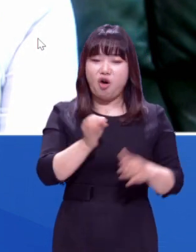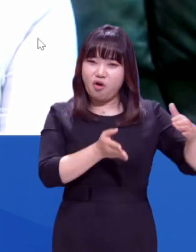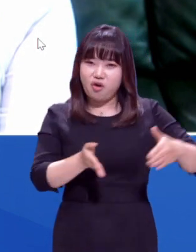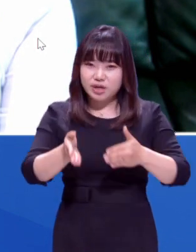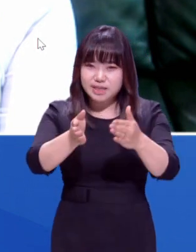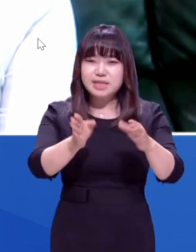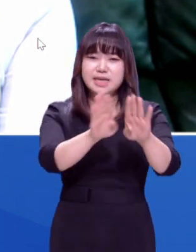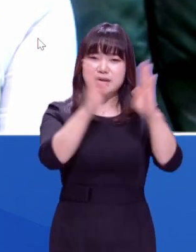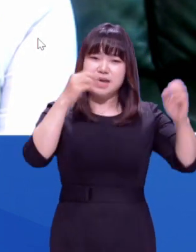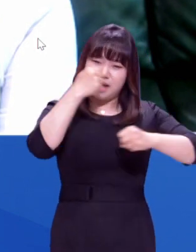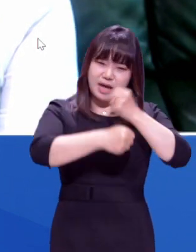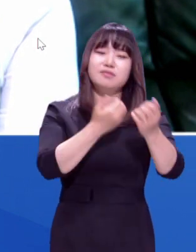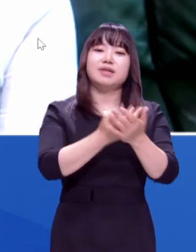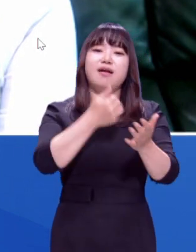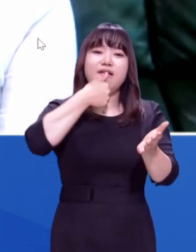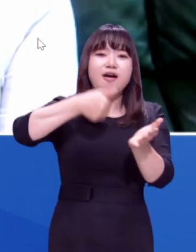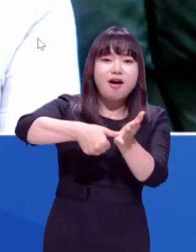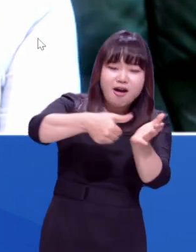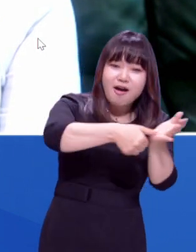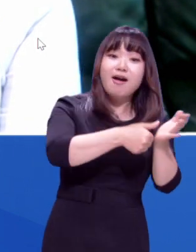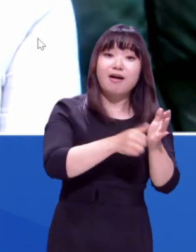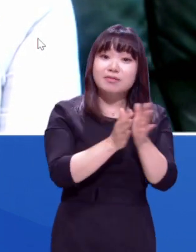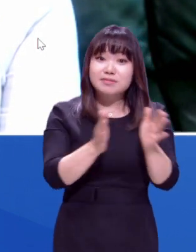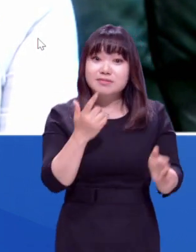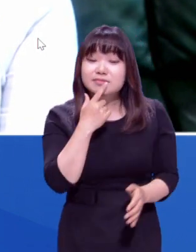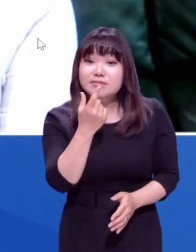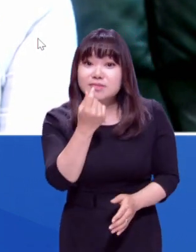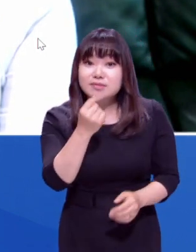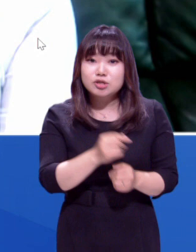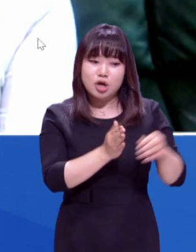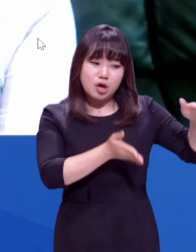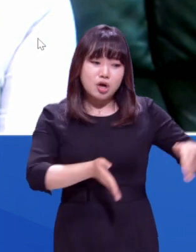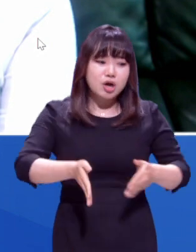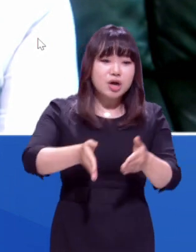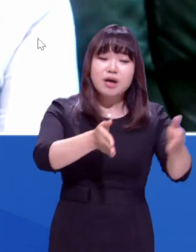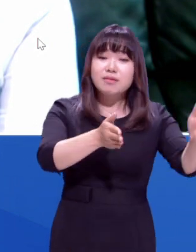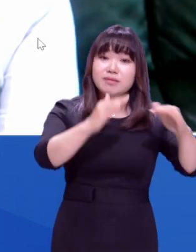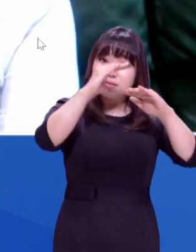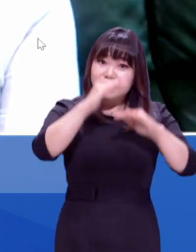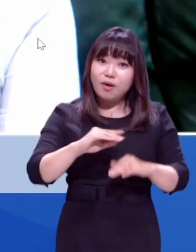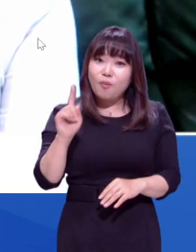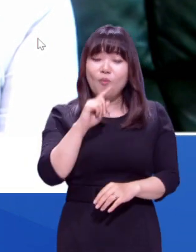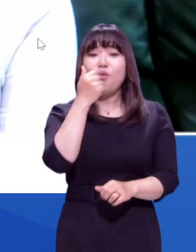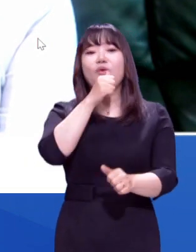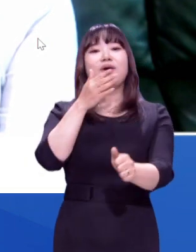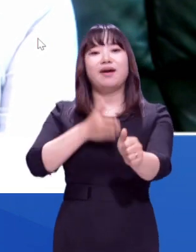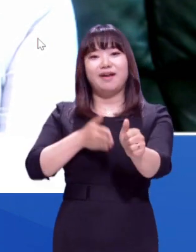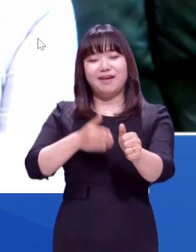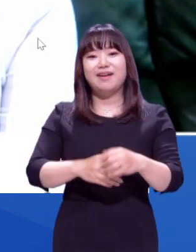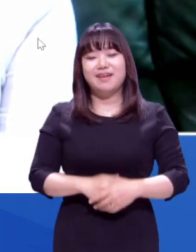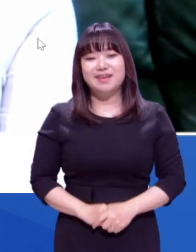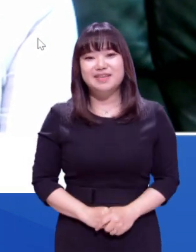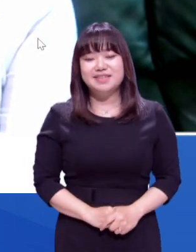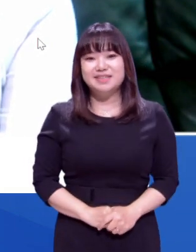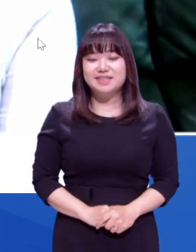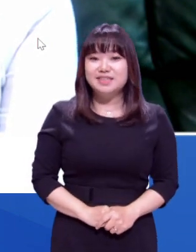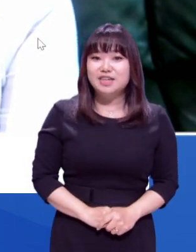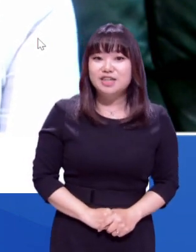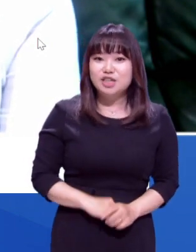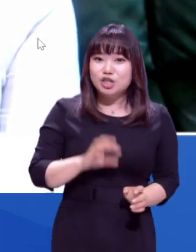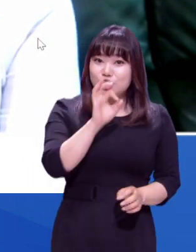서명운동이 진행되고 있다고 하는데 북한산 둘레길 내 우이령길이 어떤 곳인지부터 설명을 좀 해주시죠.